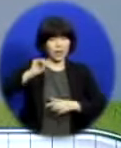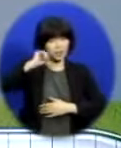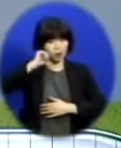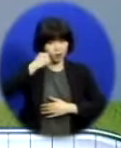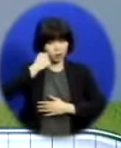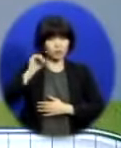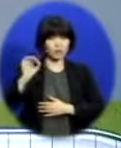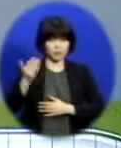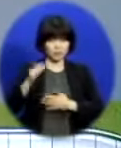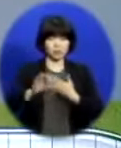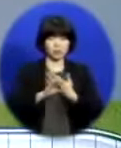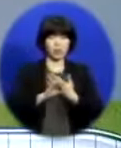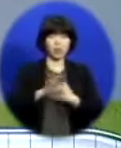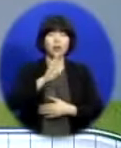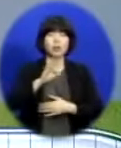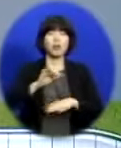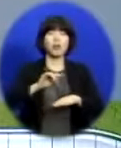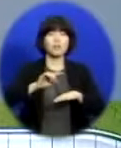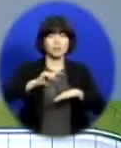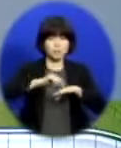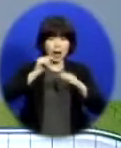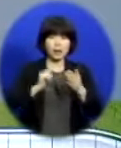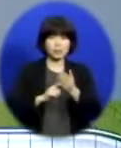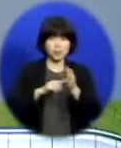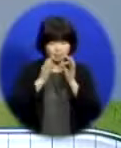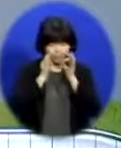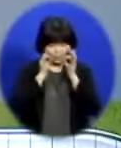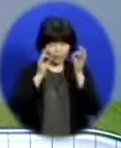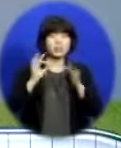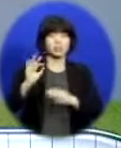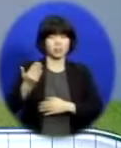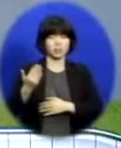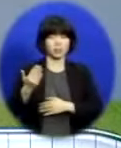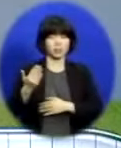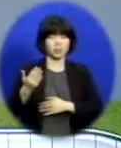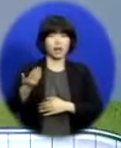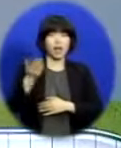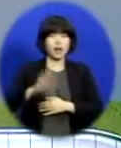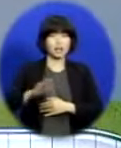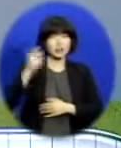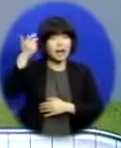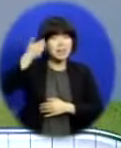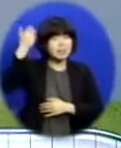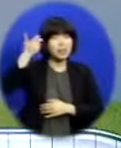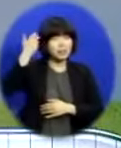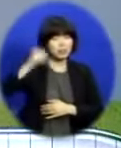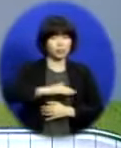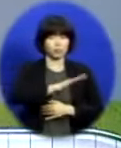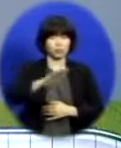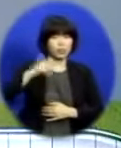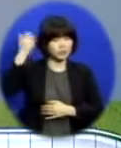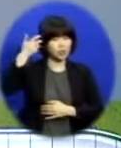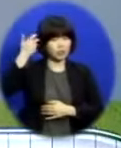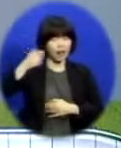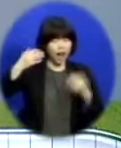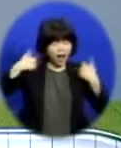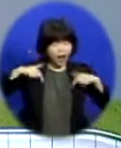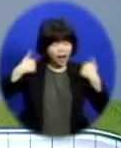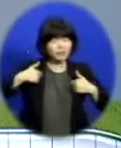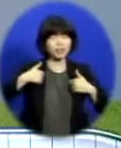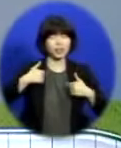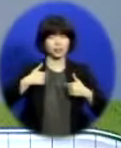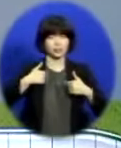어려워지면 그러면 마음이 간절해지기 합니다만 우리의 영은 언제나 간절해요 내